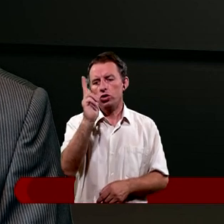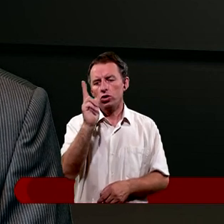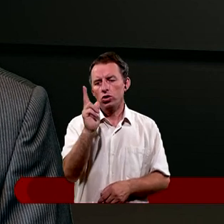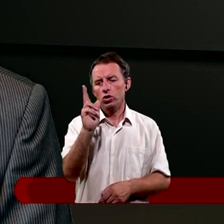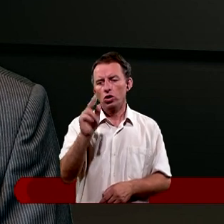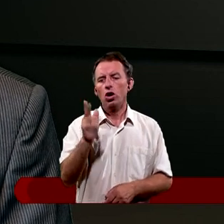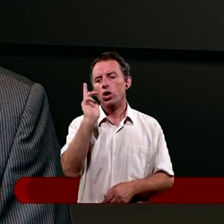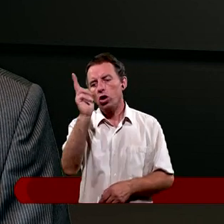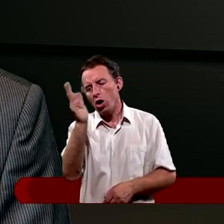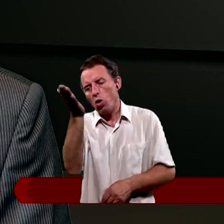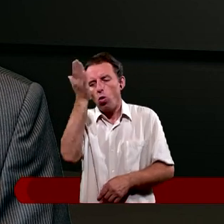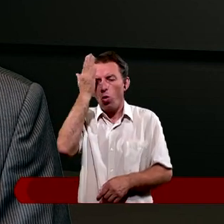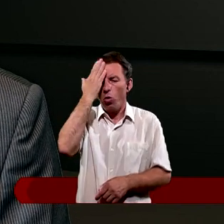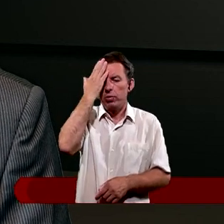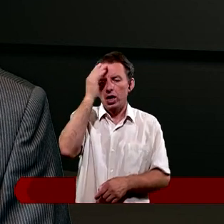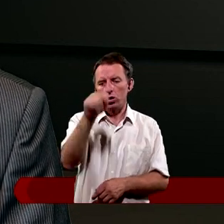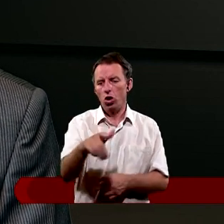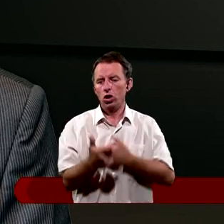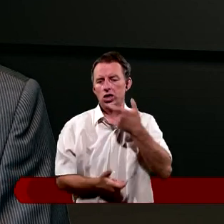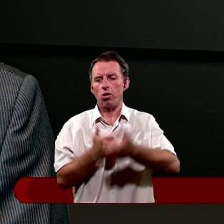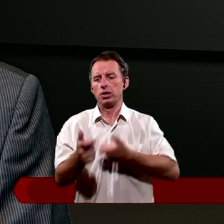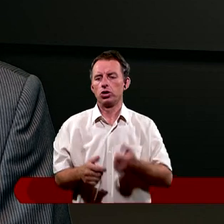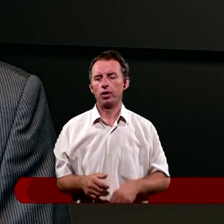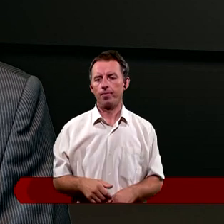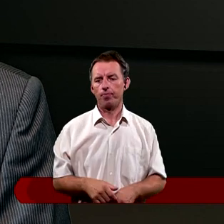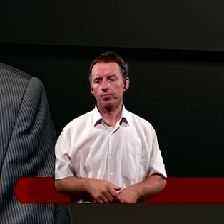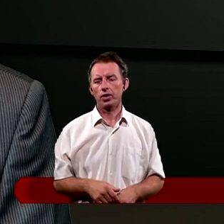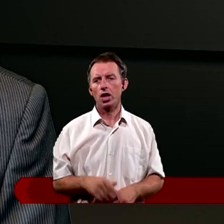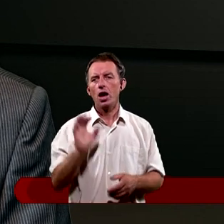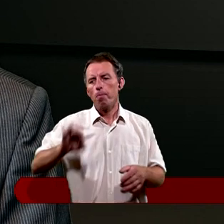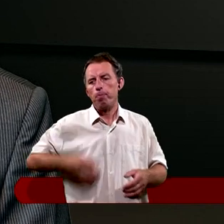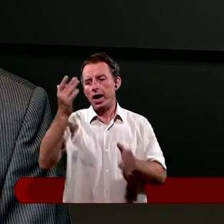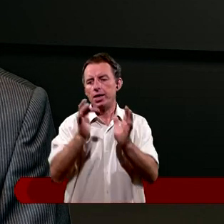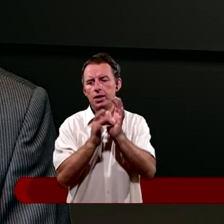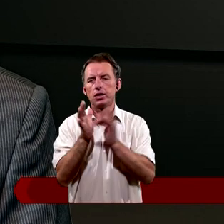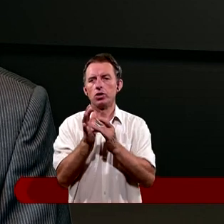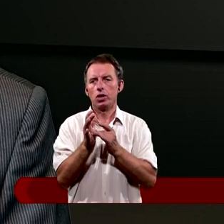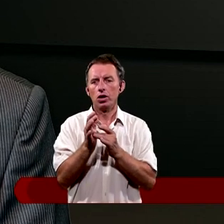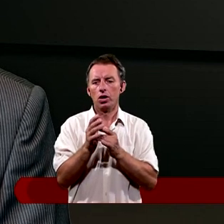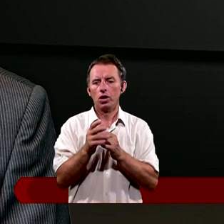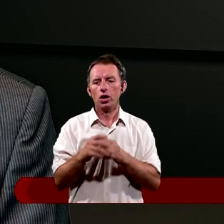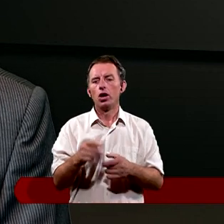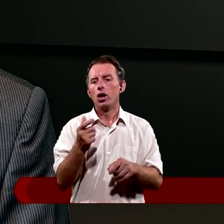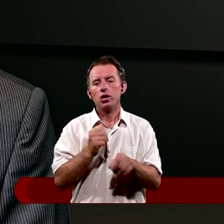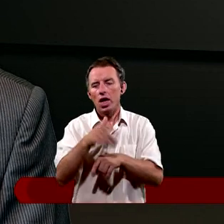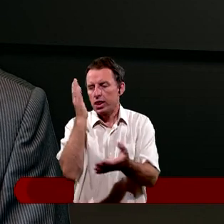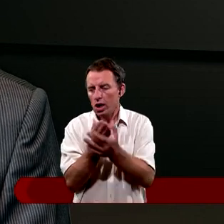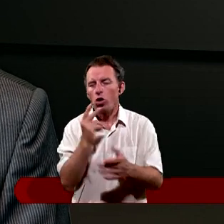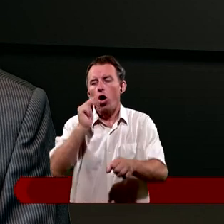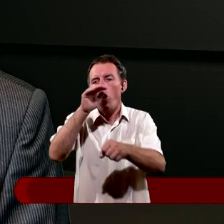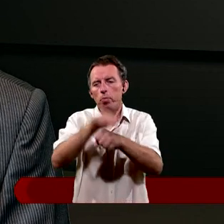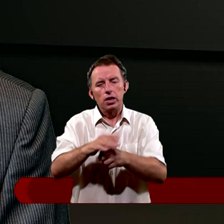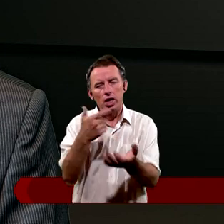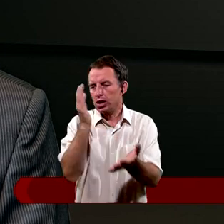kto umie to zrobić. I Pan Jezus nie tylko obiecuje, nie